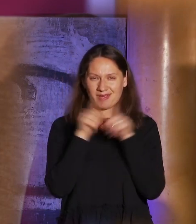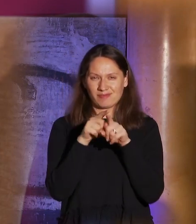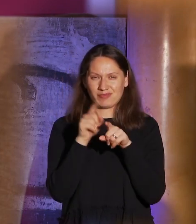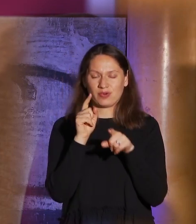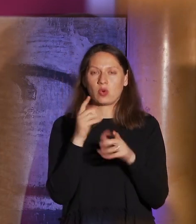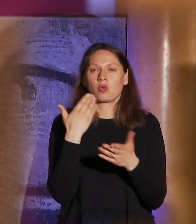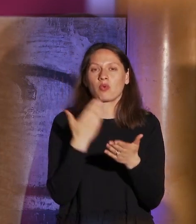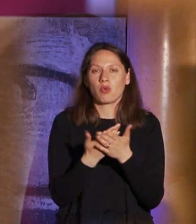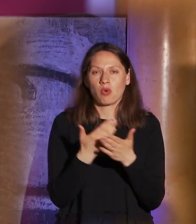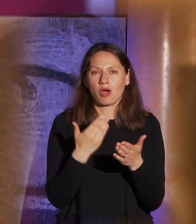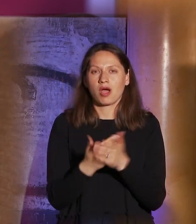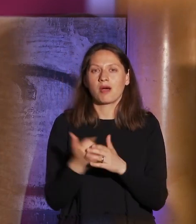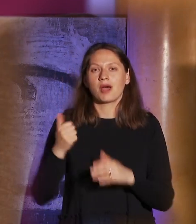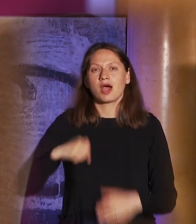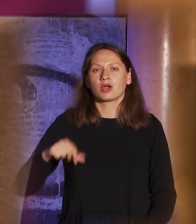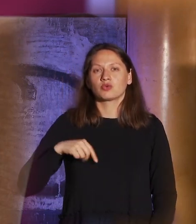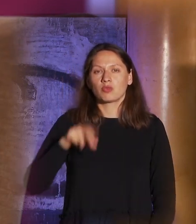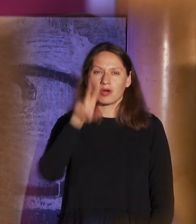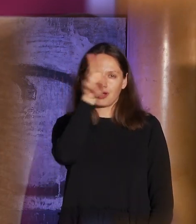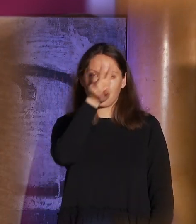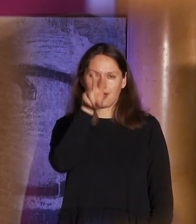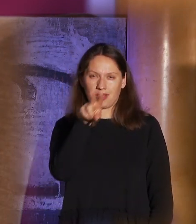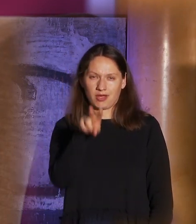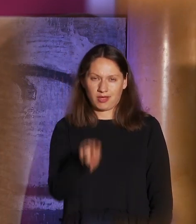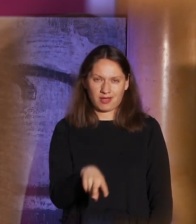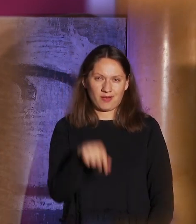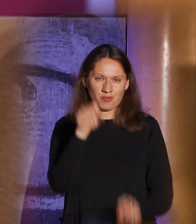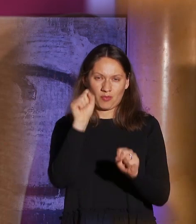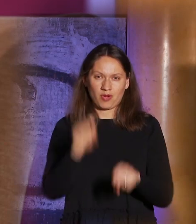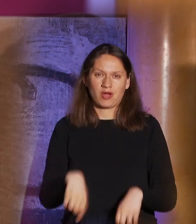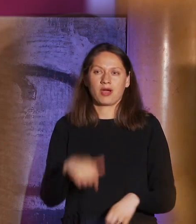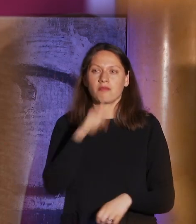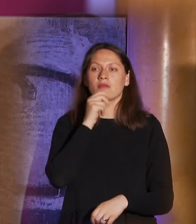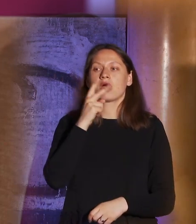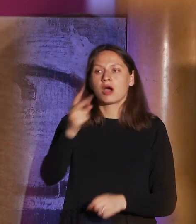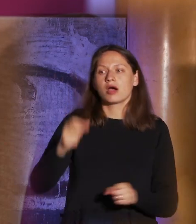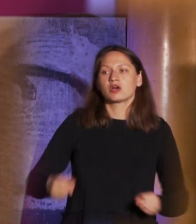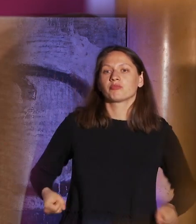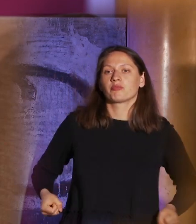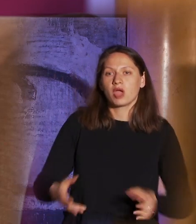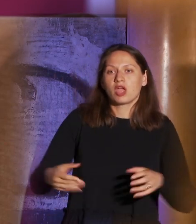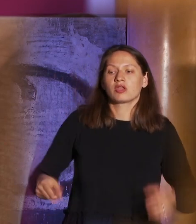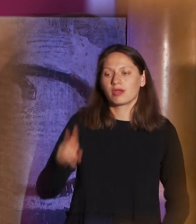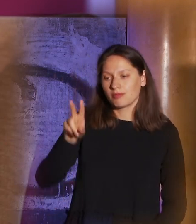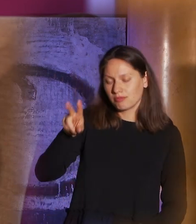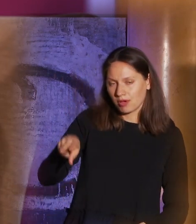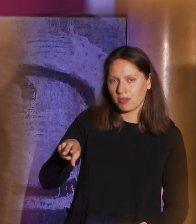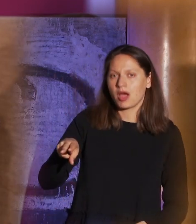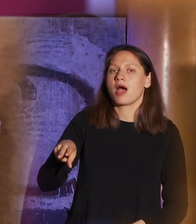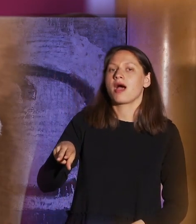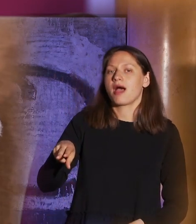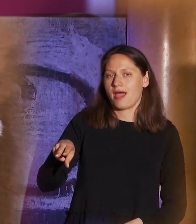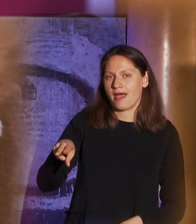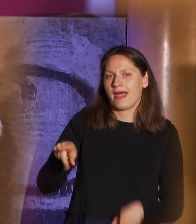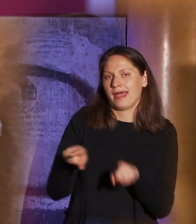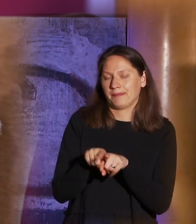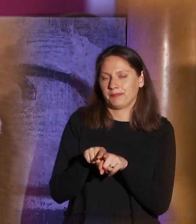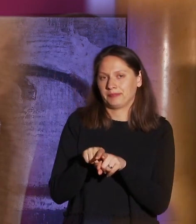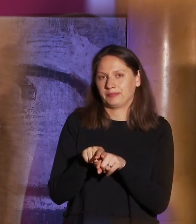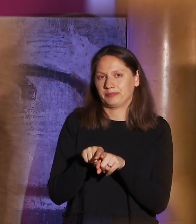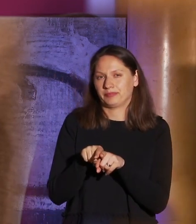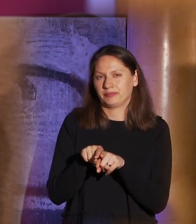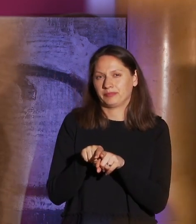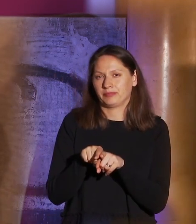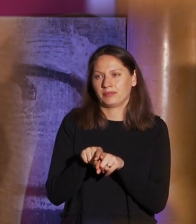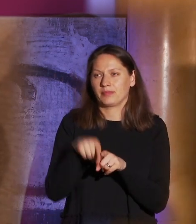linkę vertinti iš ankstesnių nuostatų, taip, tarkim, ten vežimėlį arba ten, tarkim, aš dabar vat, norėjau studijuoti. Nu, ir